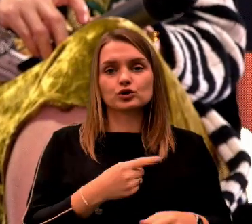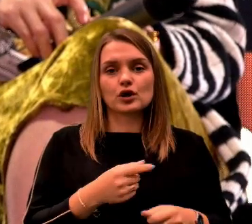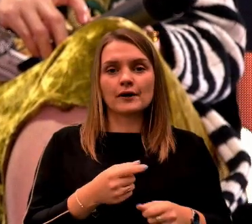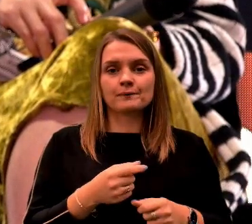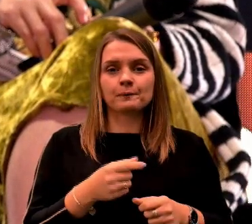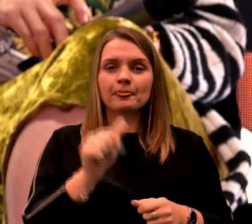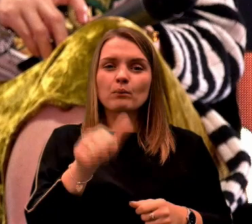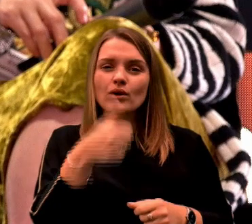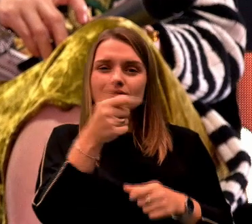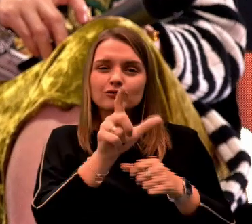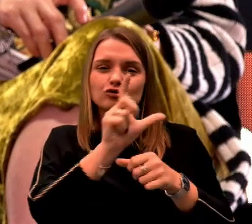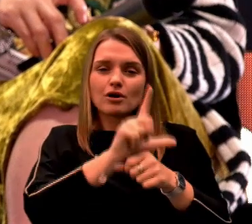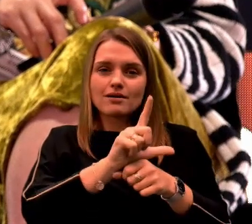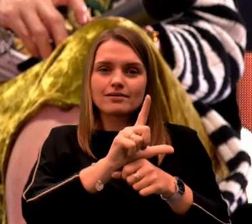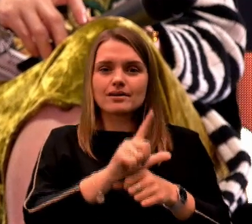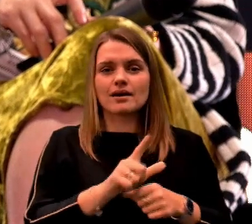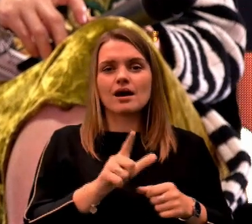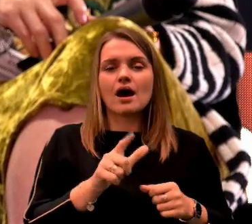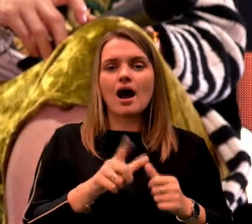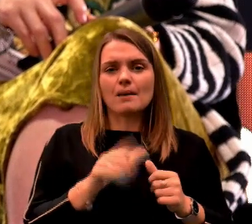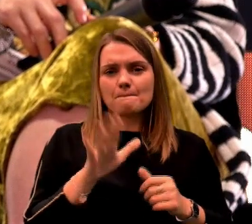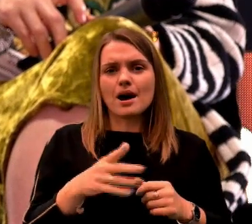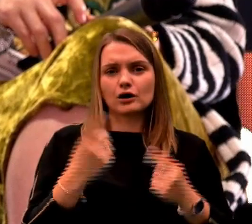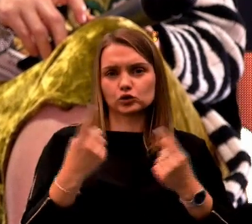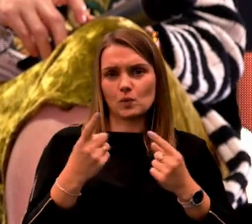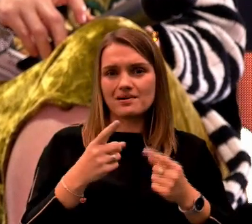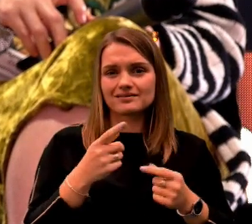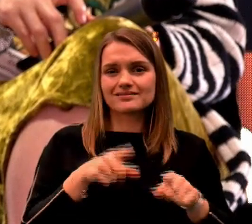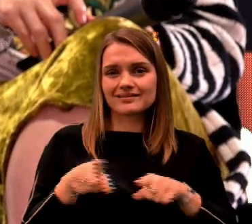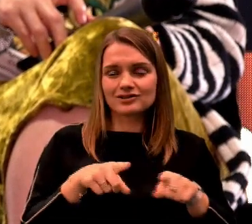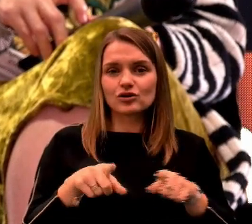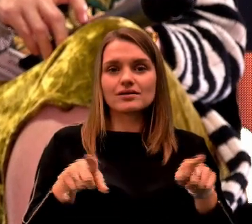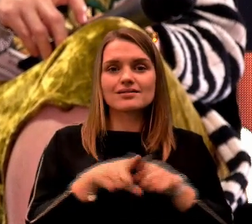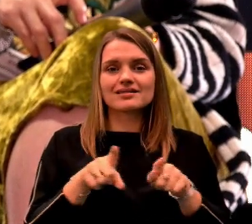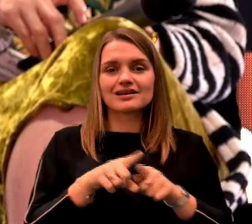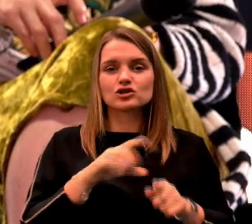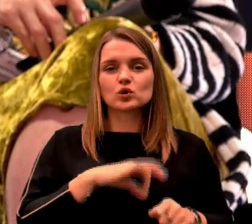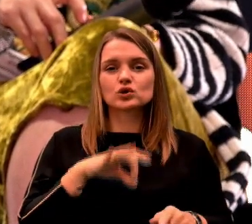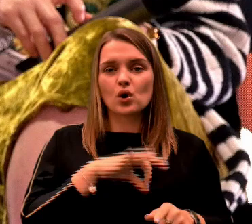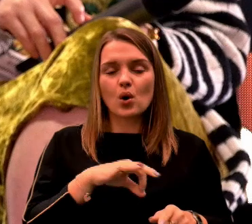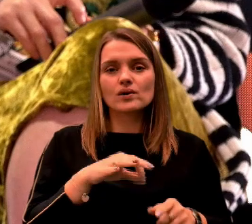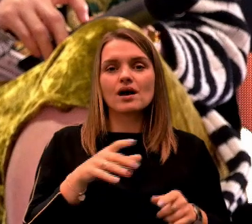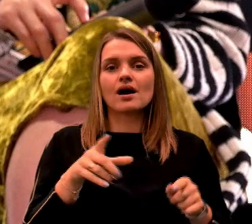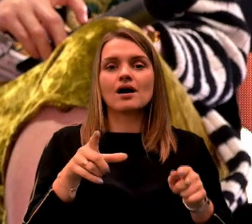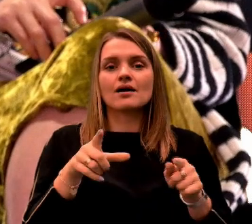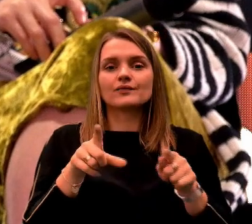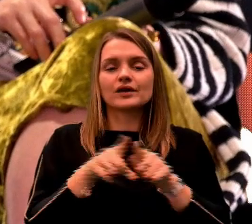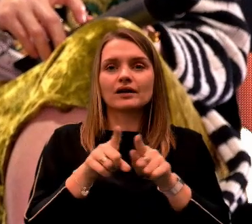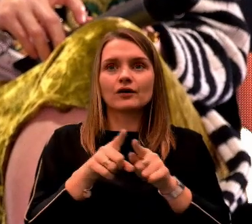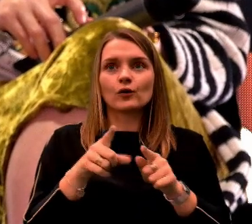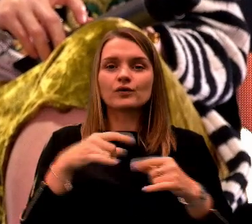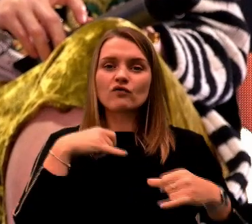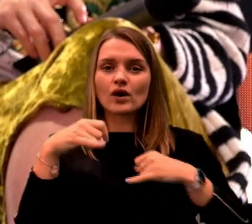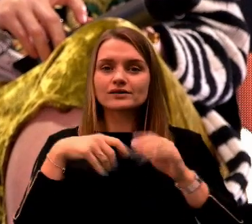Pojedynczy lider, ma super ogromne znaczenie i też ten taki kontekst właśnie socjologiczny, tego takiego też ciśnienia od pracowników albo